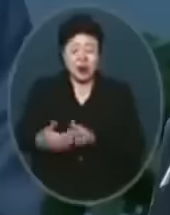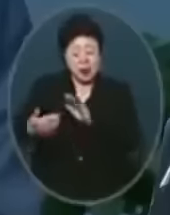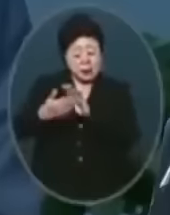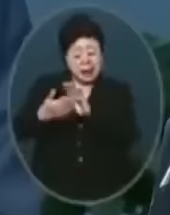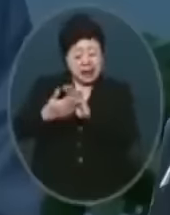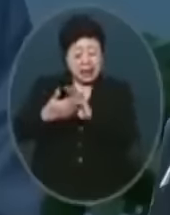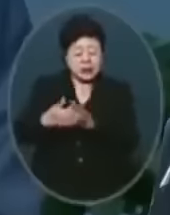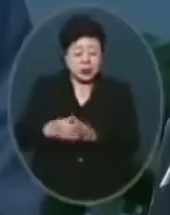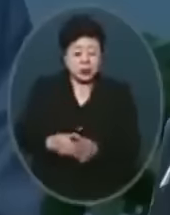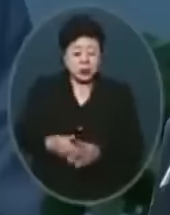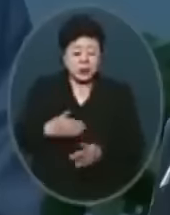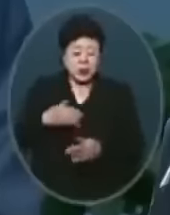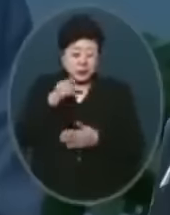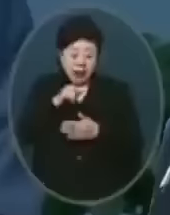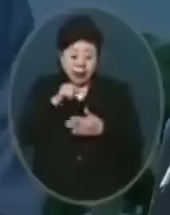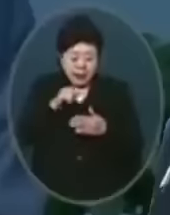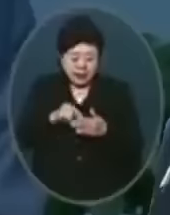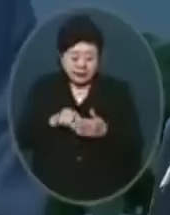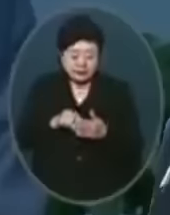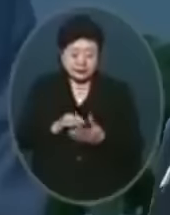방해를 해도 내 마음속에